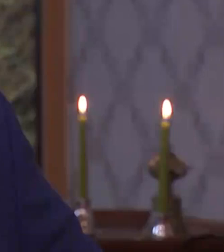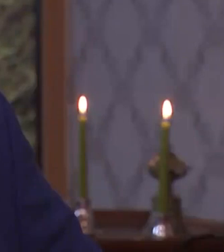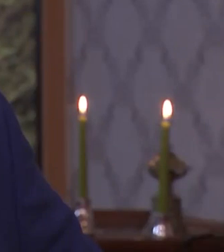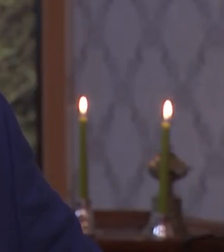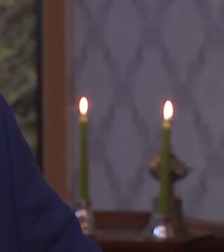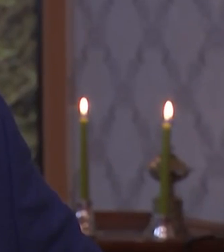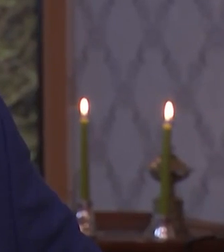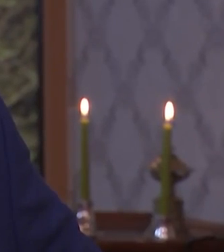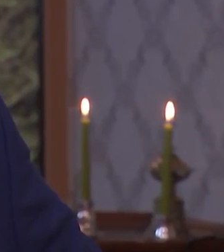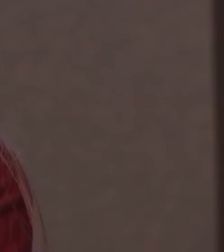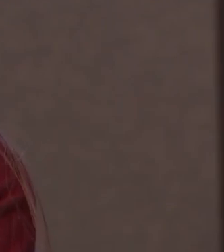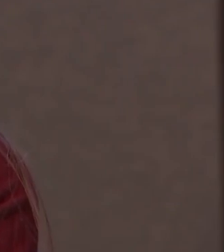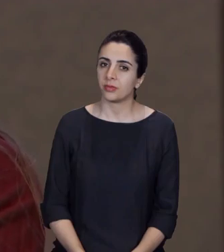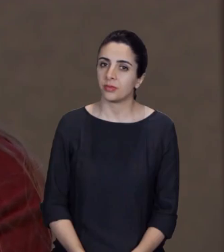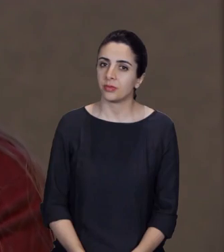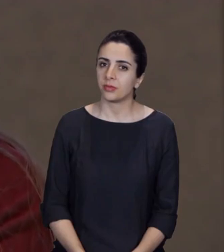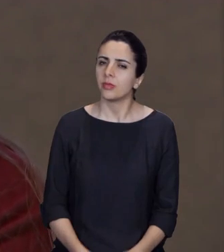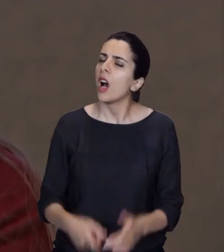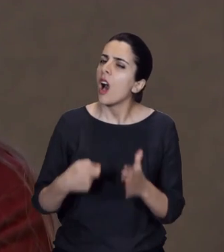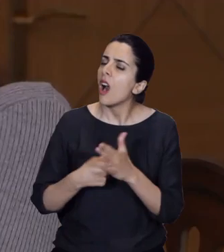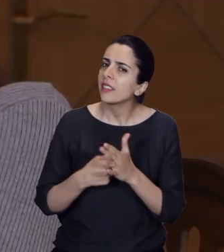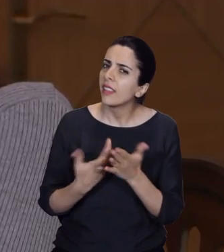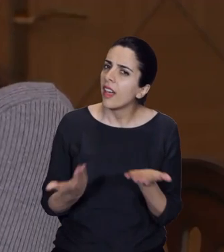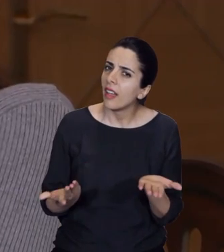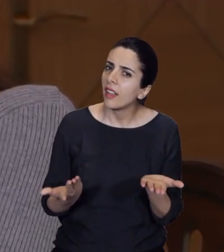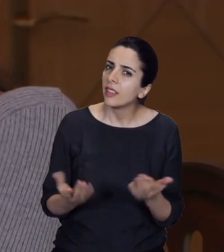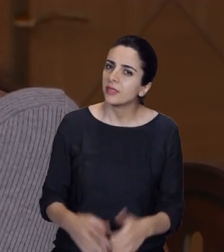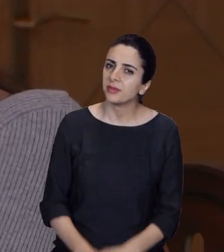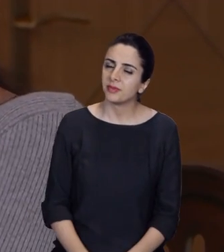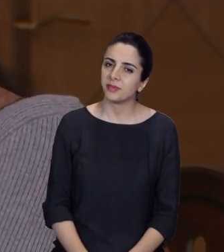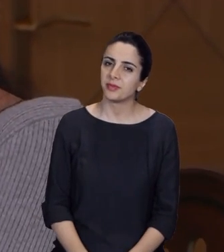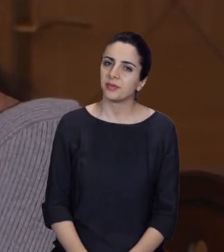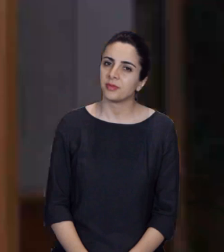Zehra'nın çorba kaşığı elinde. Neydi adı Zehra?